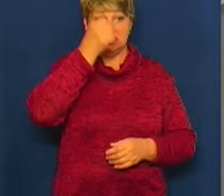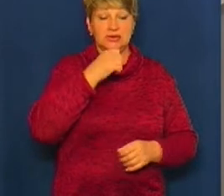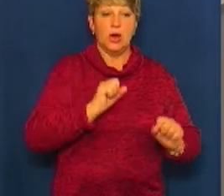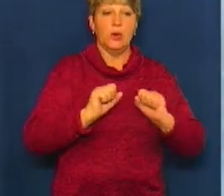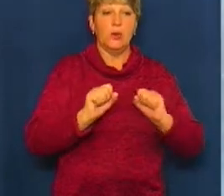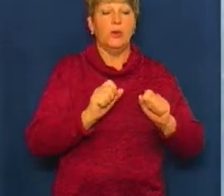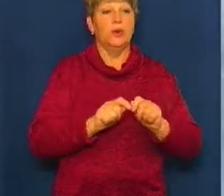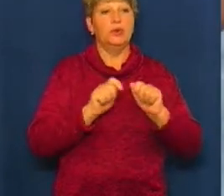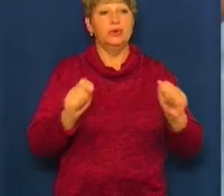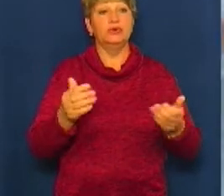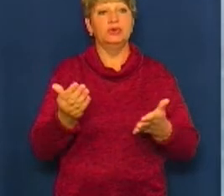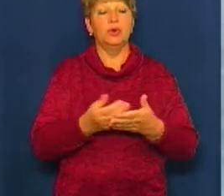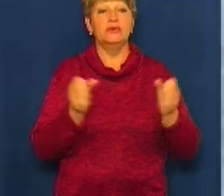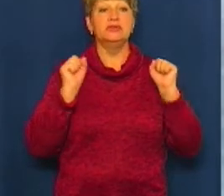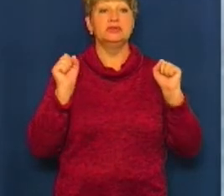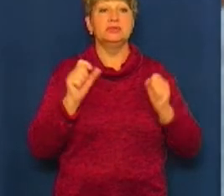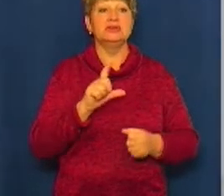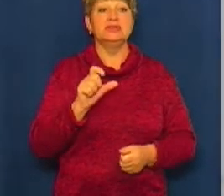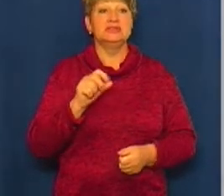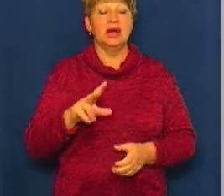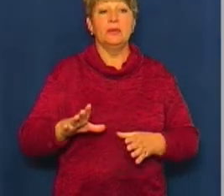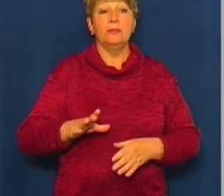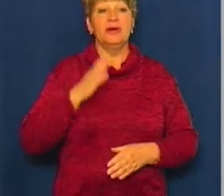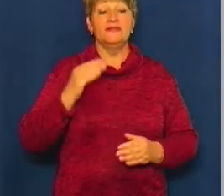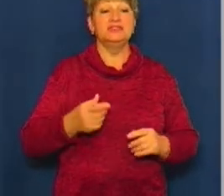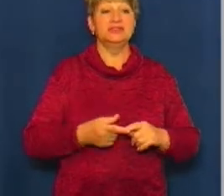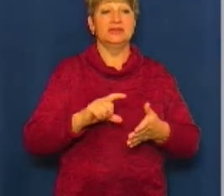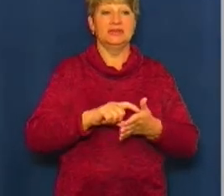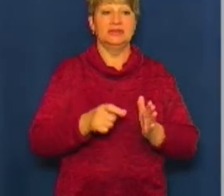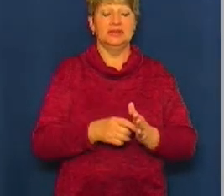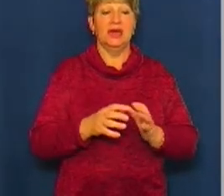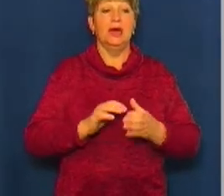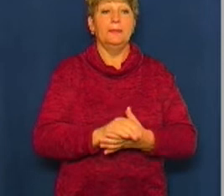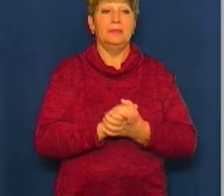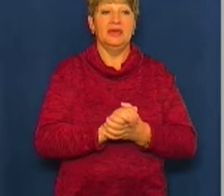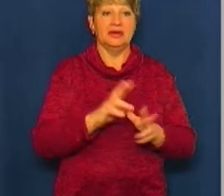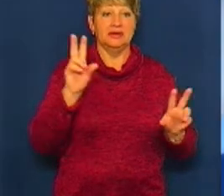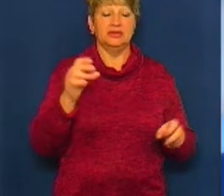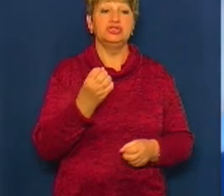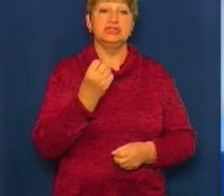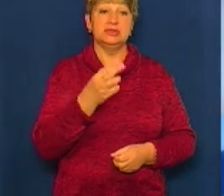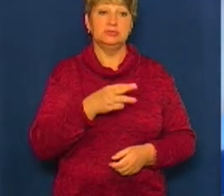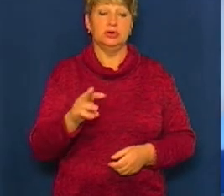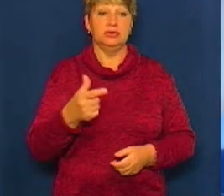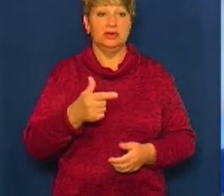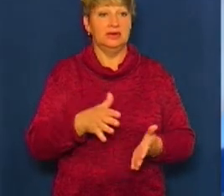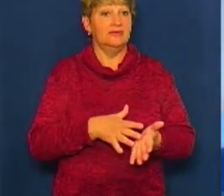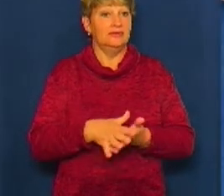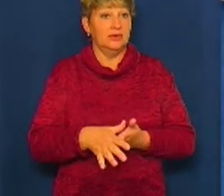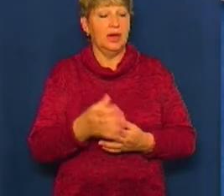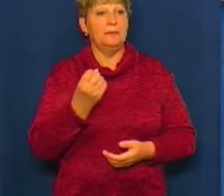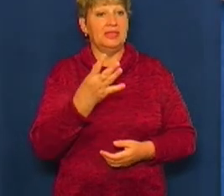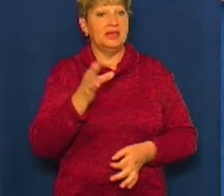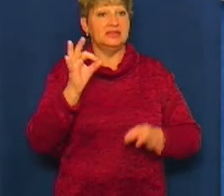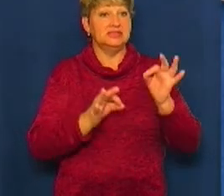нову спортивну залу у приміщенні колишнього кінотеатру «Мир». На її облаштування витратило понад 14 мільйонів гривень, 15% із яких –